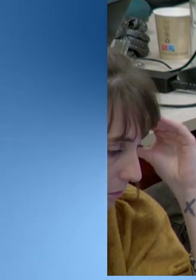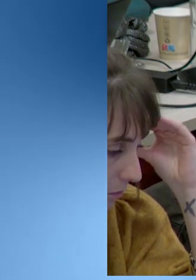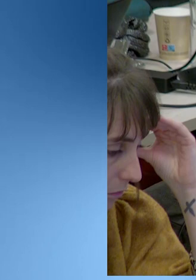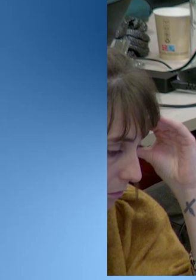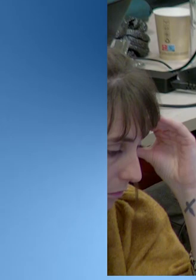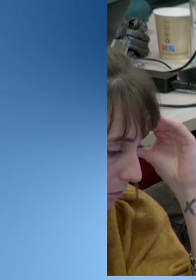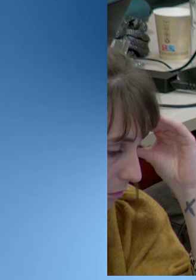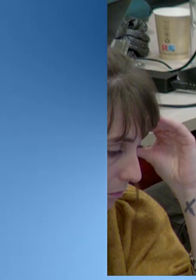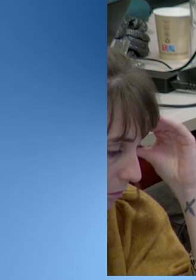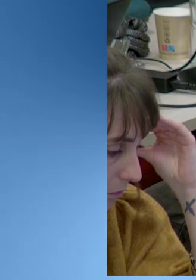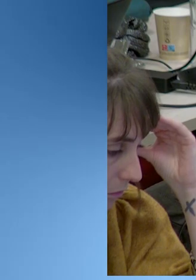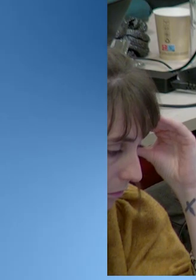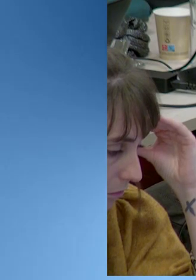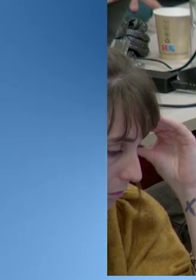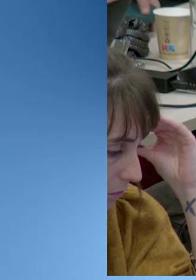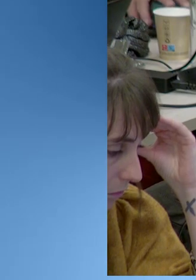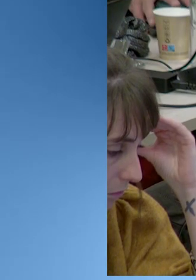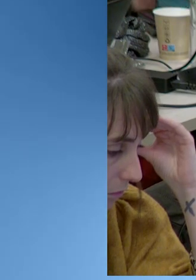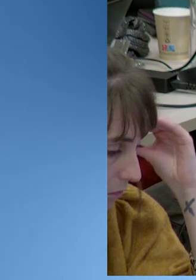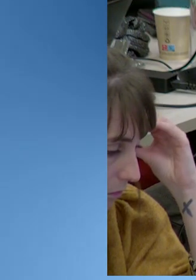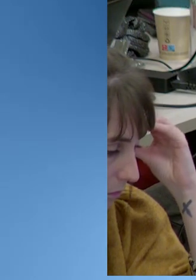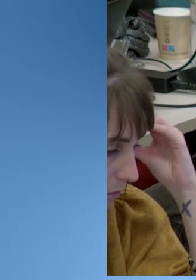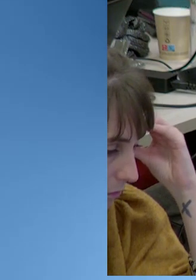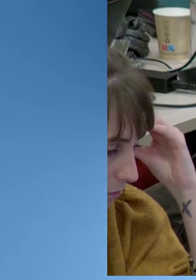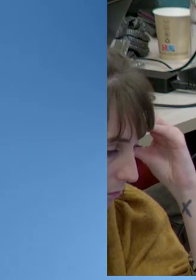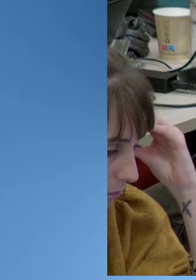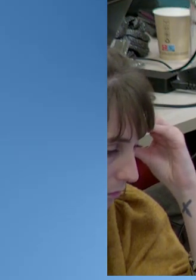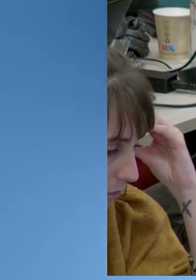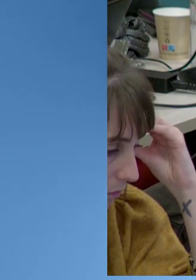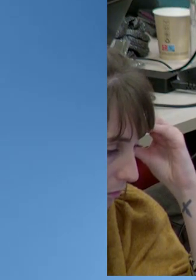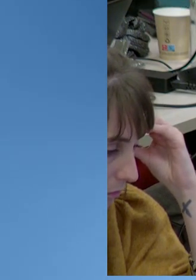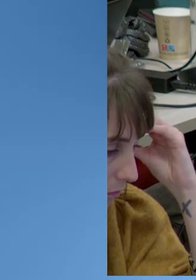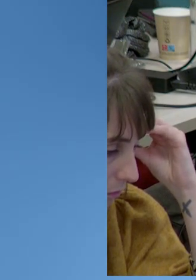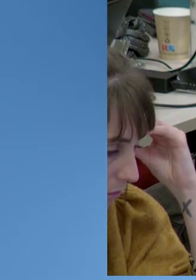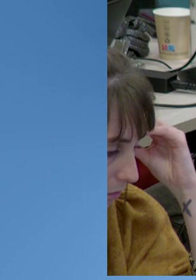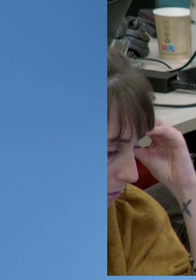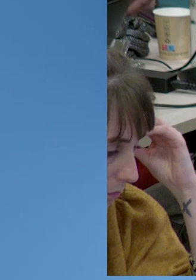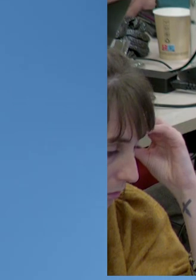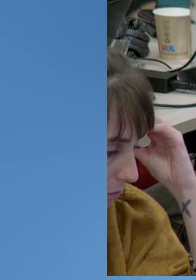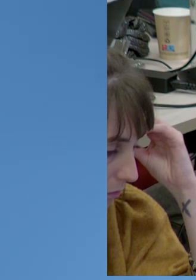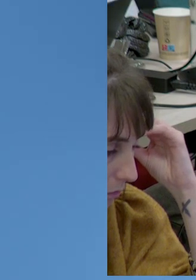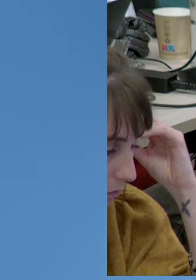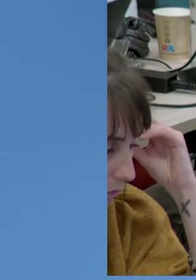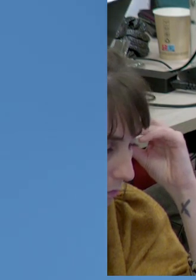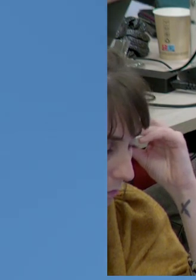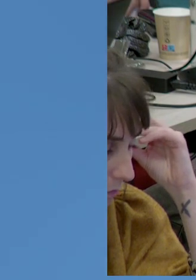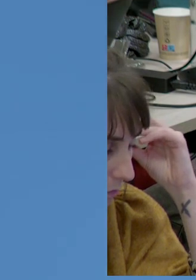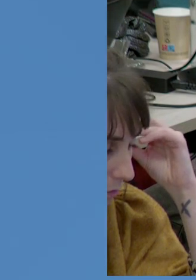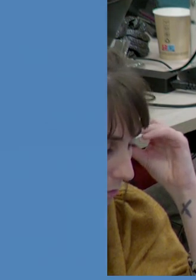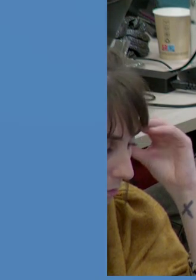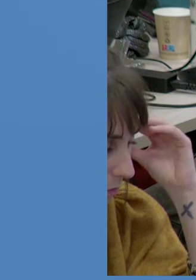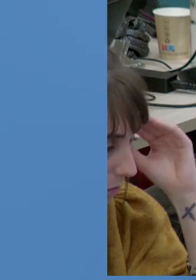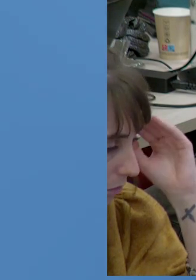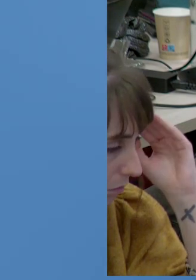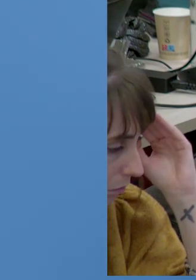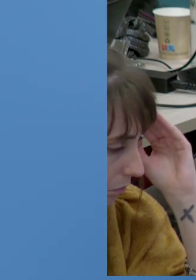avons reçu des candidatures qui sont des candidatures de qualité euh et je remercie les services en tout cas d' bien d'avoir bien voulu euh